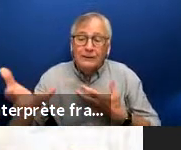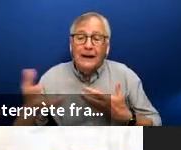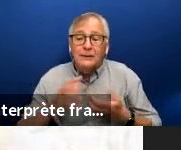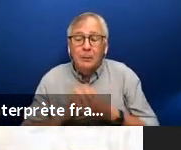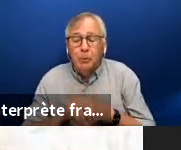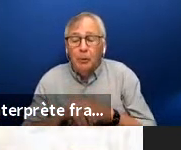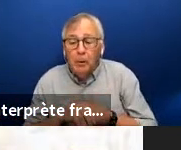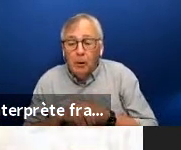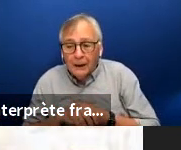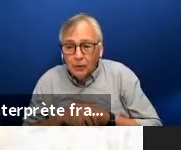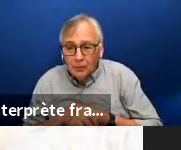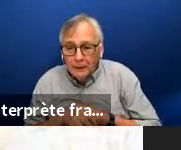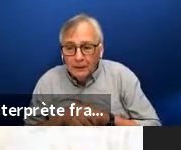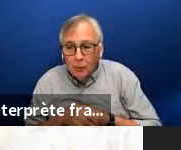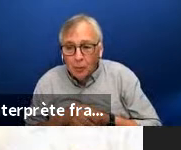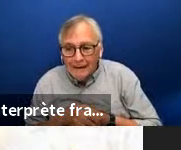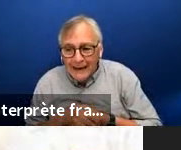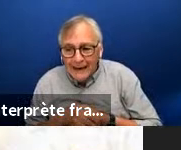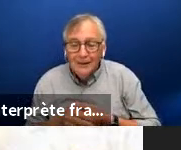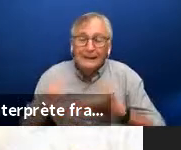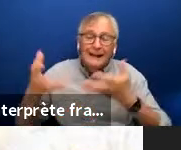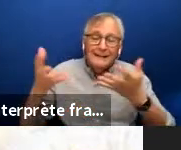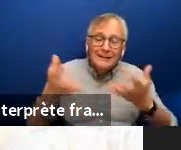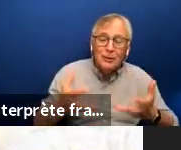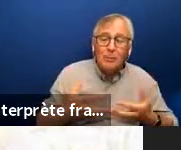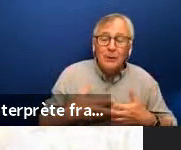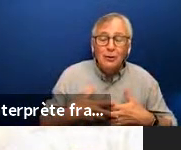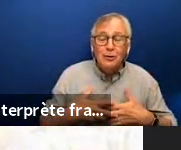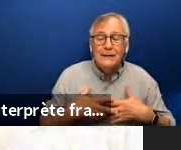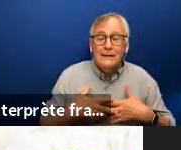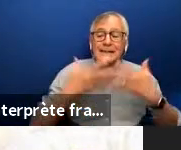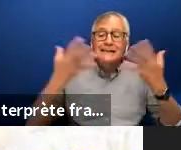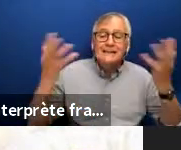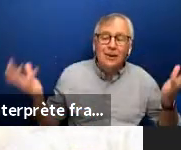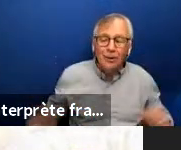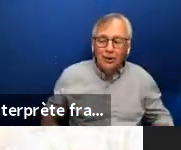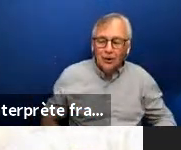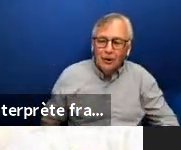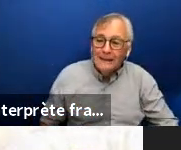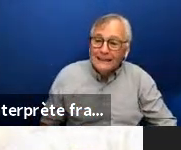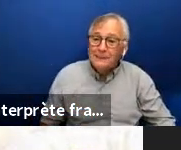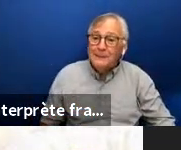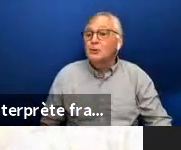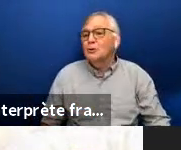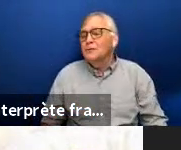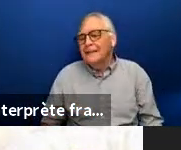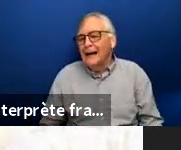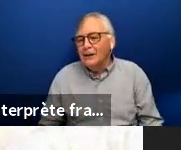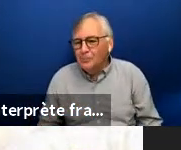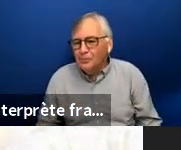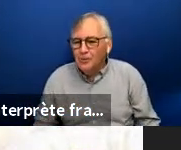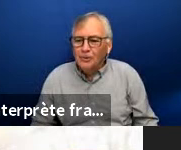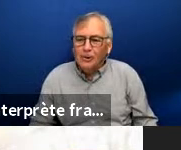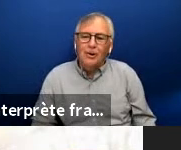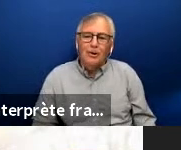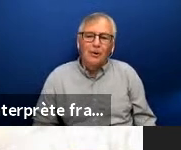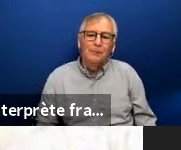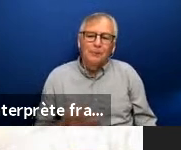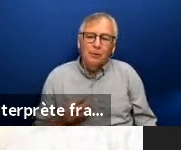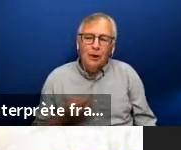de l'intonation pour ne pas endormir vos clients, tandis que moi, j'utilise l'expression du visage